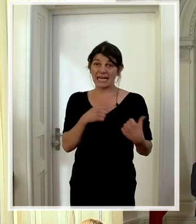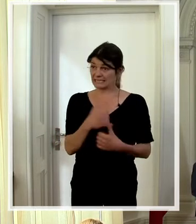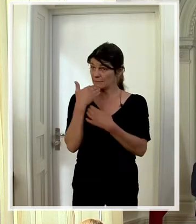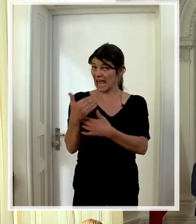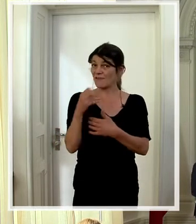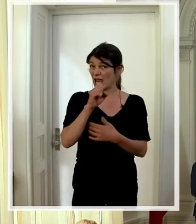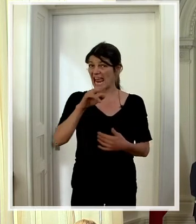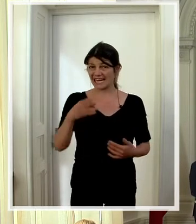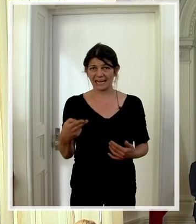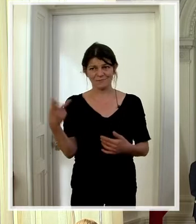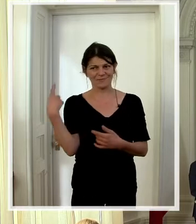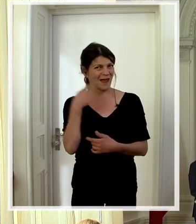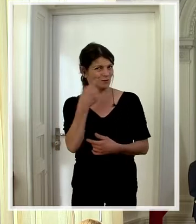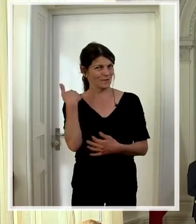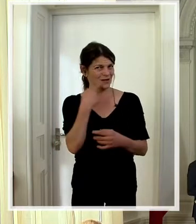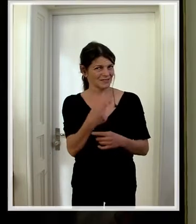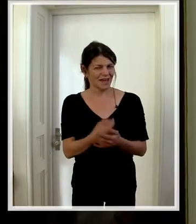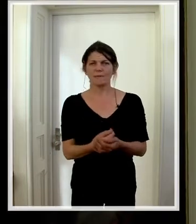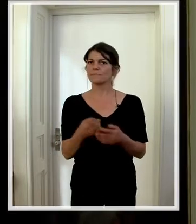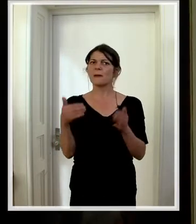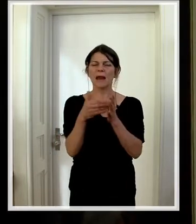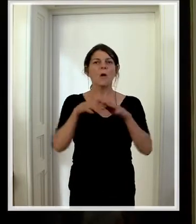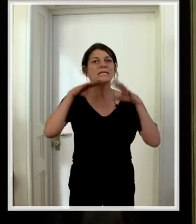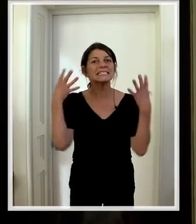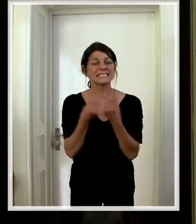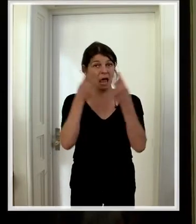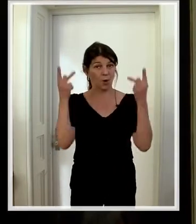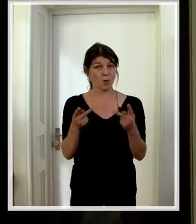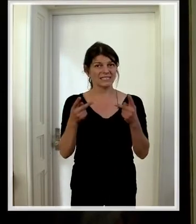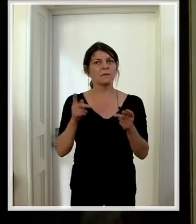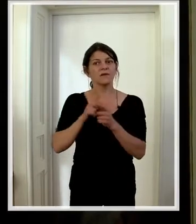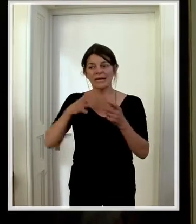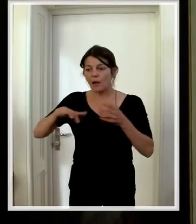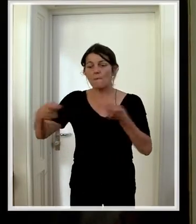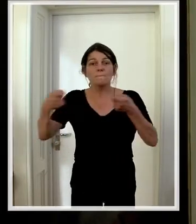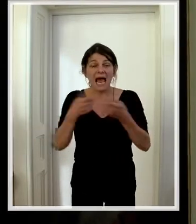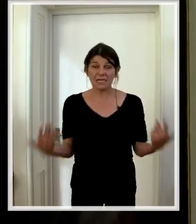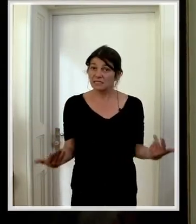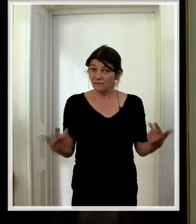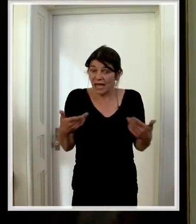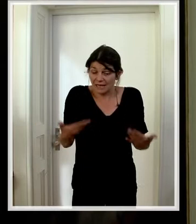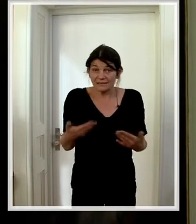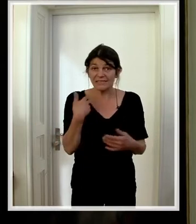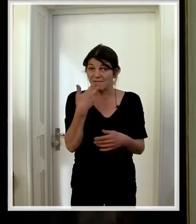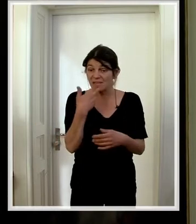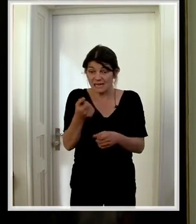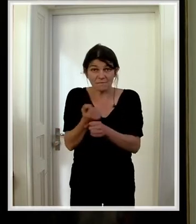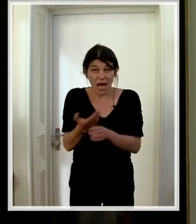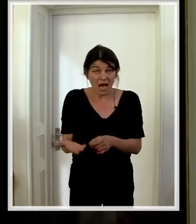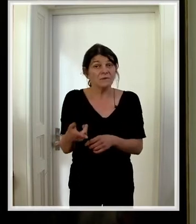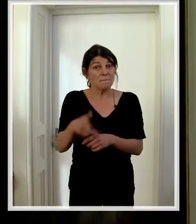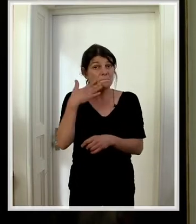Erich für die Aussage, die er vorher gemacht hat, dass es ein Gesamtkonzept braucht, das, was regional einbettet ist, weil nichts anderes haben wir im Mailandtag